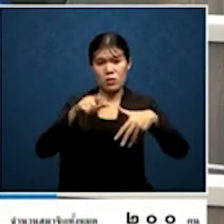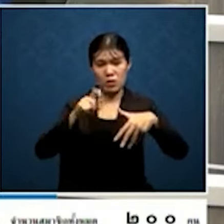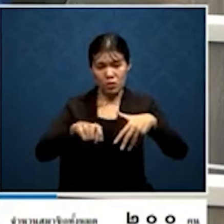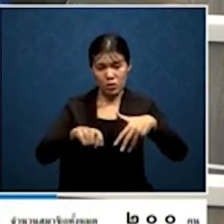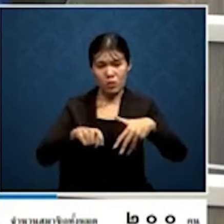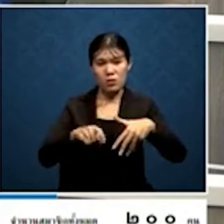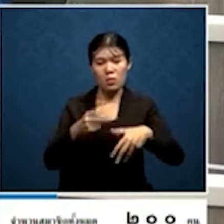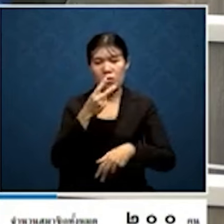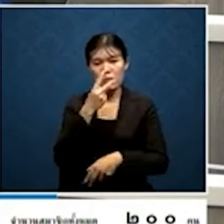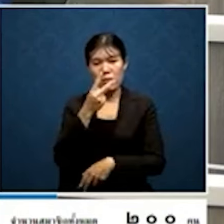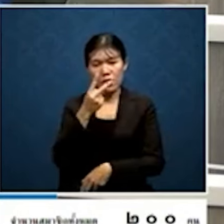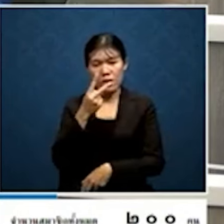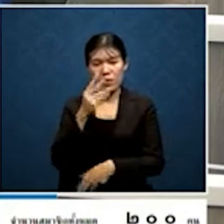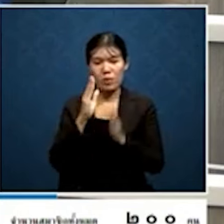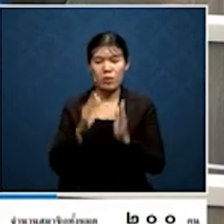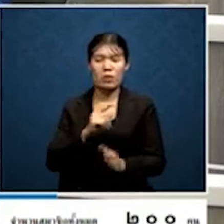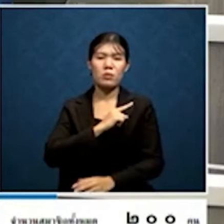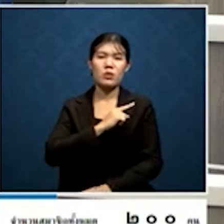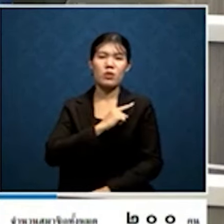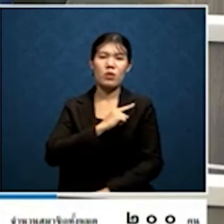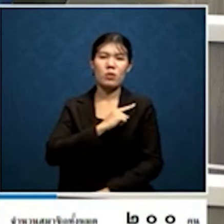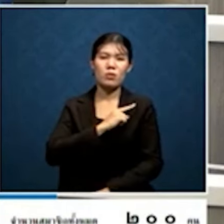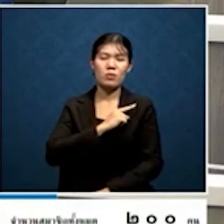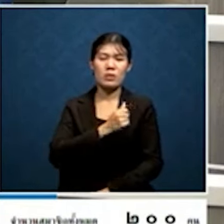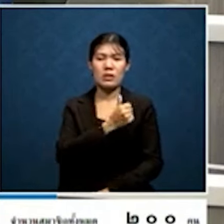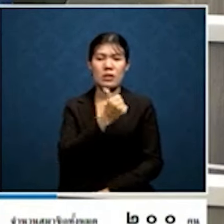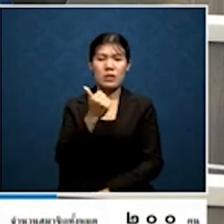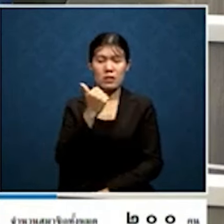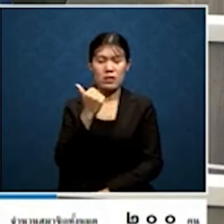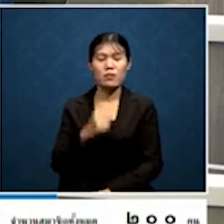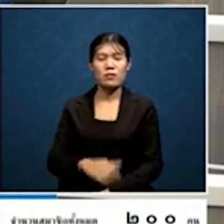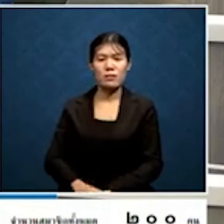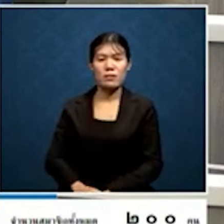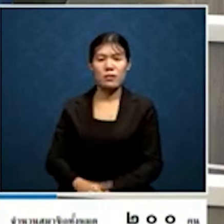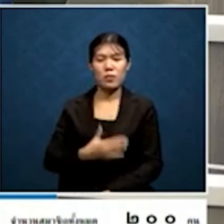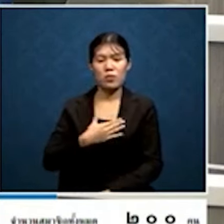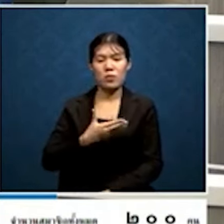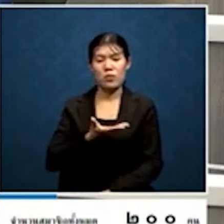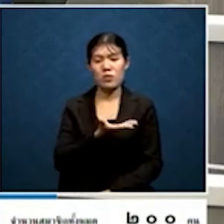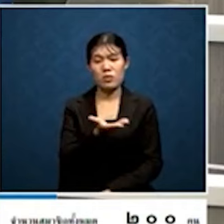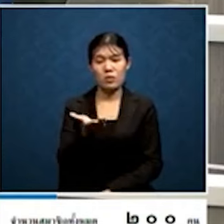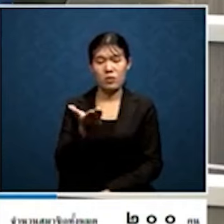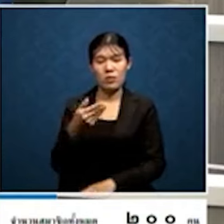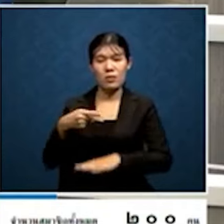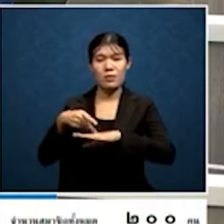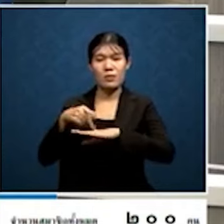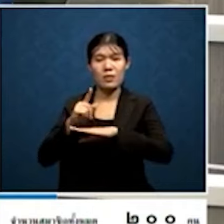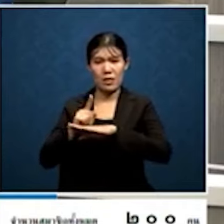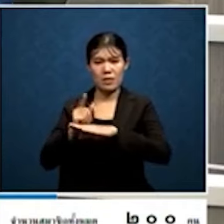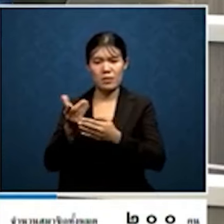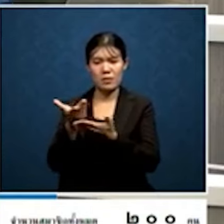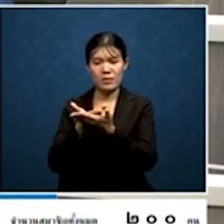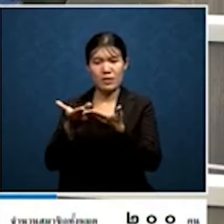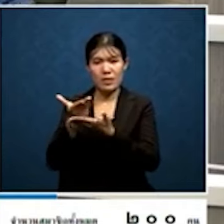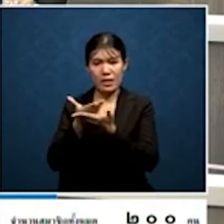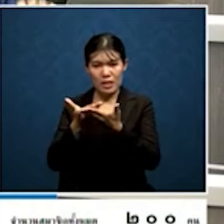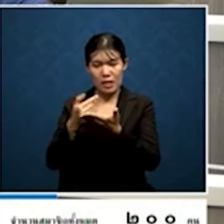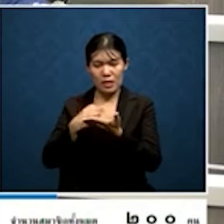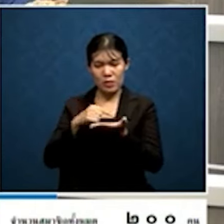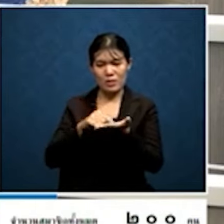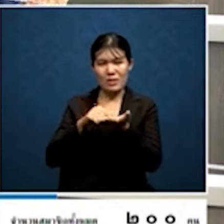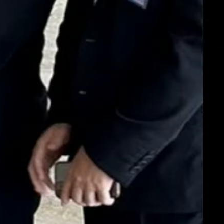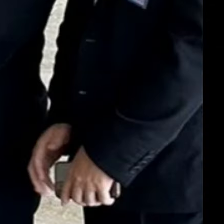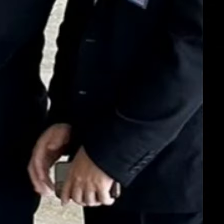ภาหรืออาจจะทำให้การเป็นสมาชิกวุฒิสภาสิ้นสุดลงหรือไม่เอาล่ะเรารู้แล้วว่าอันนี้เขามีตัวตนค